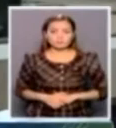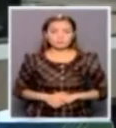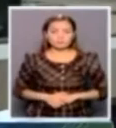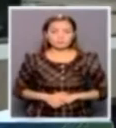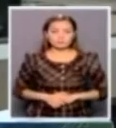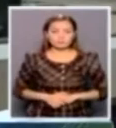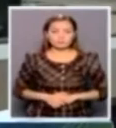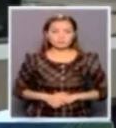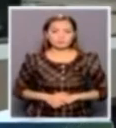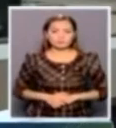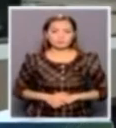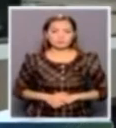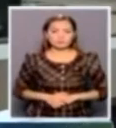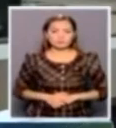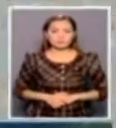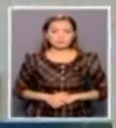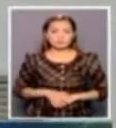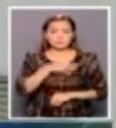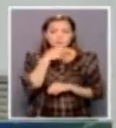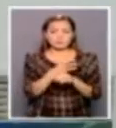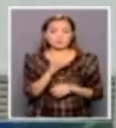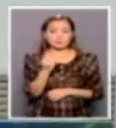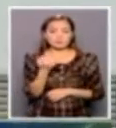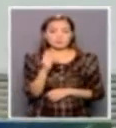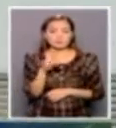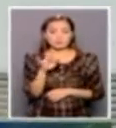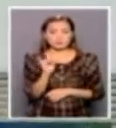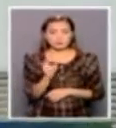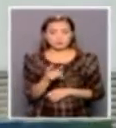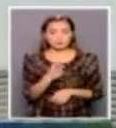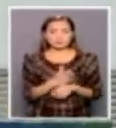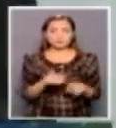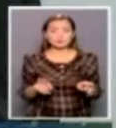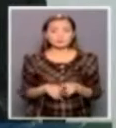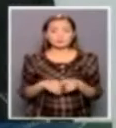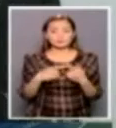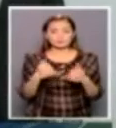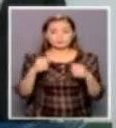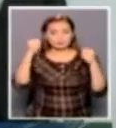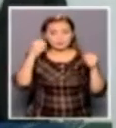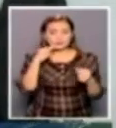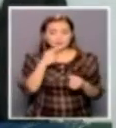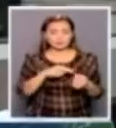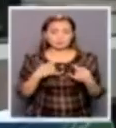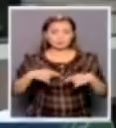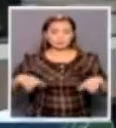қатар сүйіндік жауапкершілігі шектеулі серіктестік бар. Бұл да асыл тұқымды Еділбай қойын өсіріп